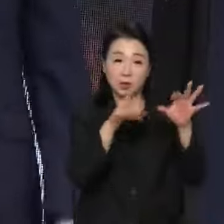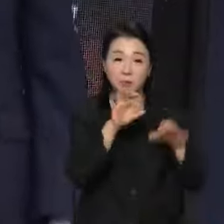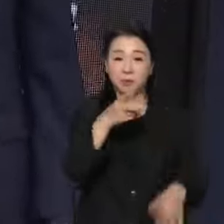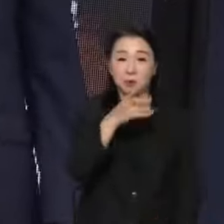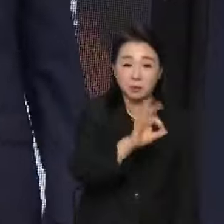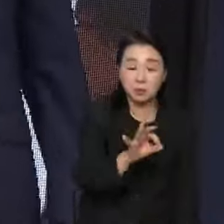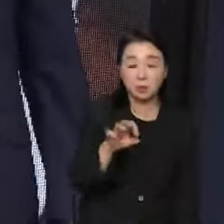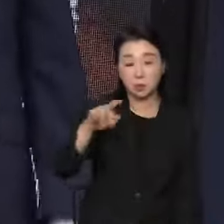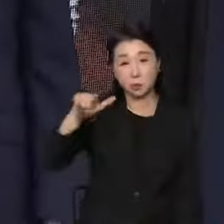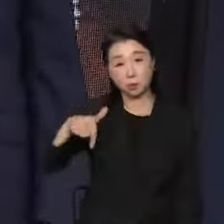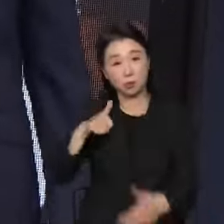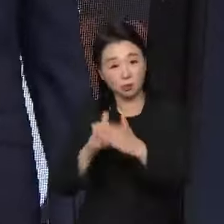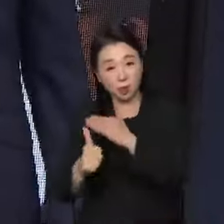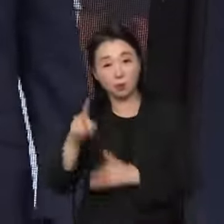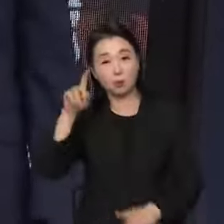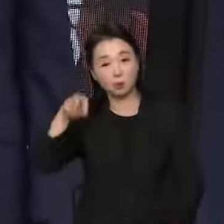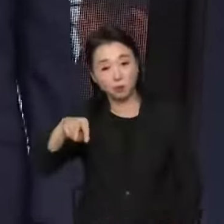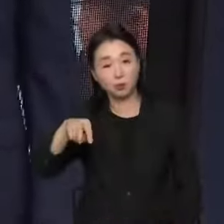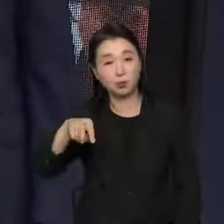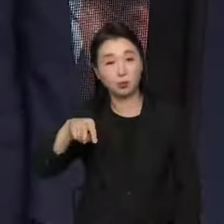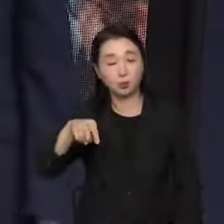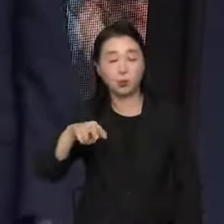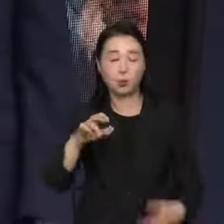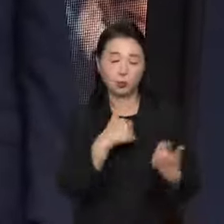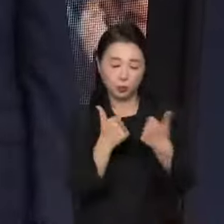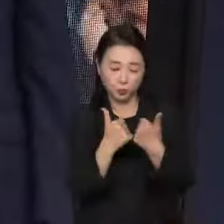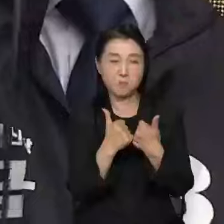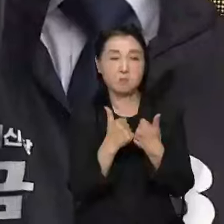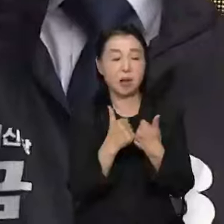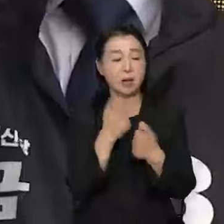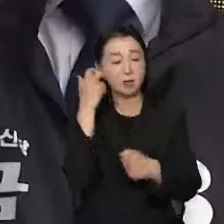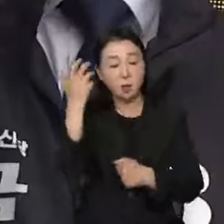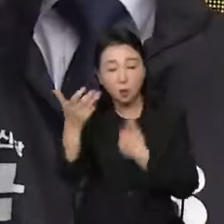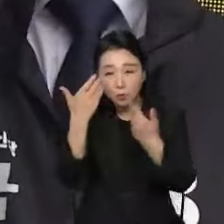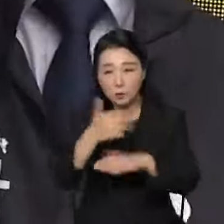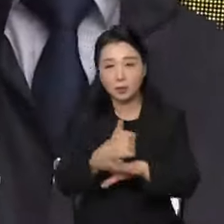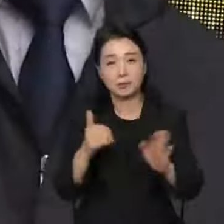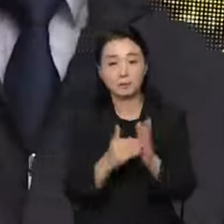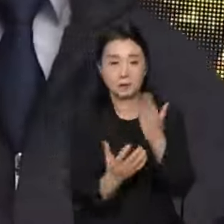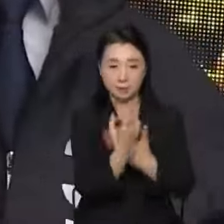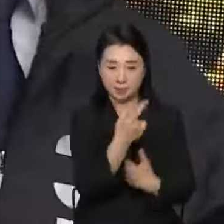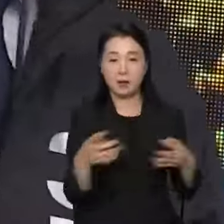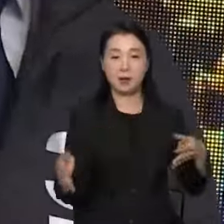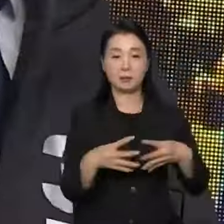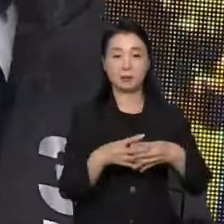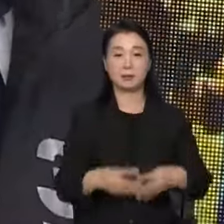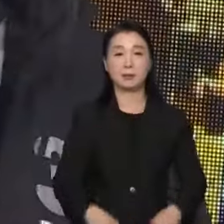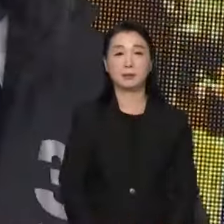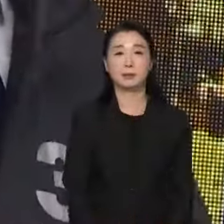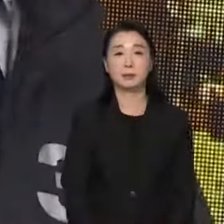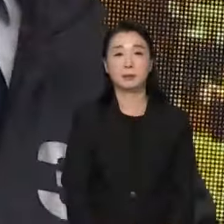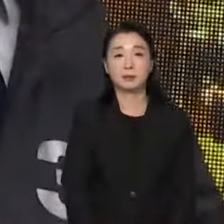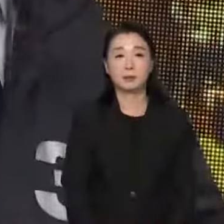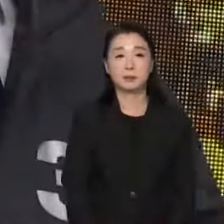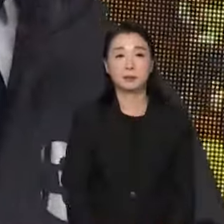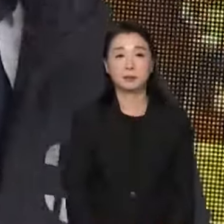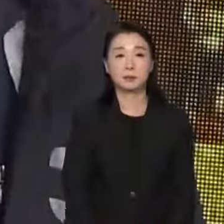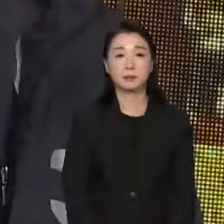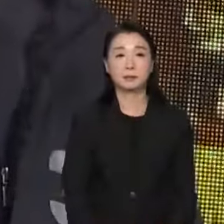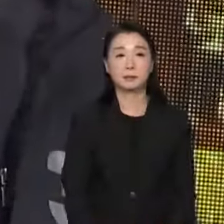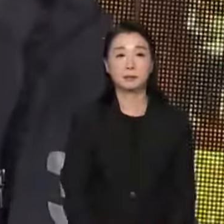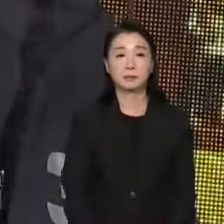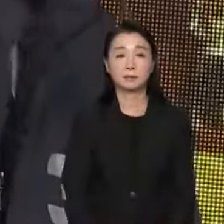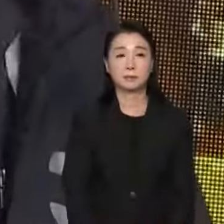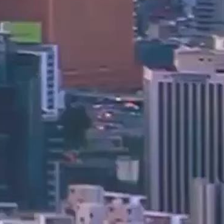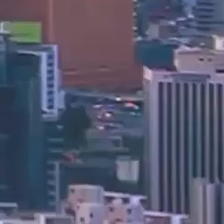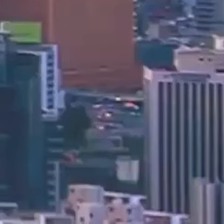후보와 조국 혁신당 류재성 후보는 토론회와 여론조사를 거쳐 단일화하기로 합의했습니다. JTBC